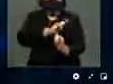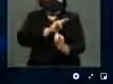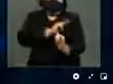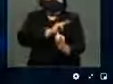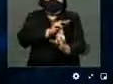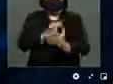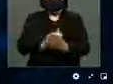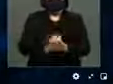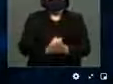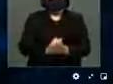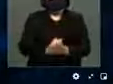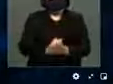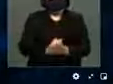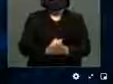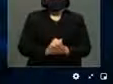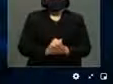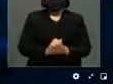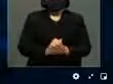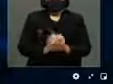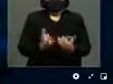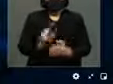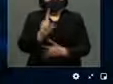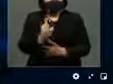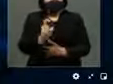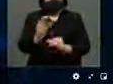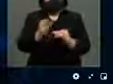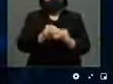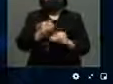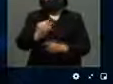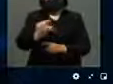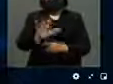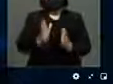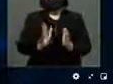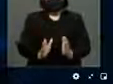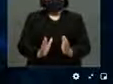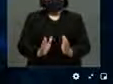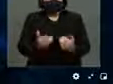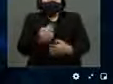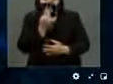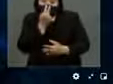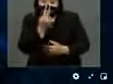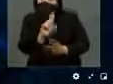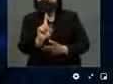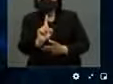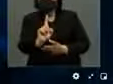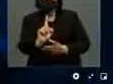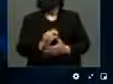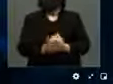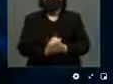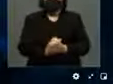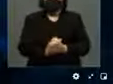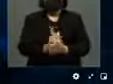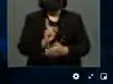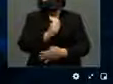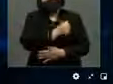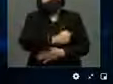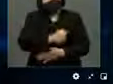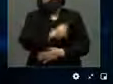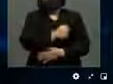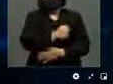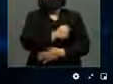ในรายที่เสียชีวิต25รายนะครับได้มาเรียนรู้กันนะครับต้องขอแสดงความเสียใจ